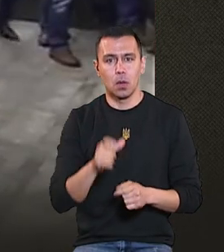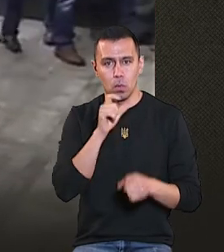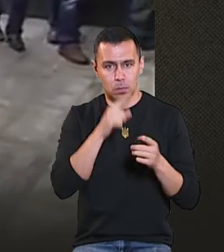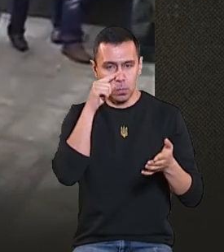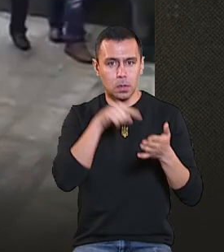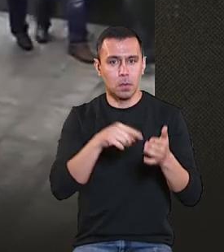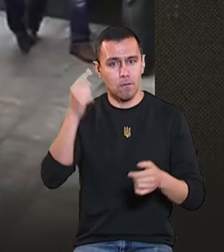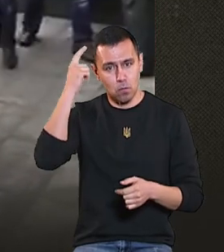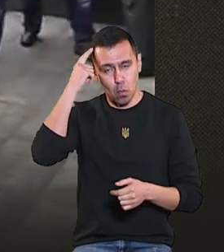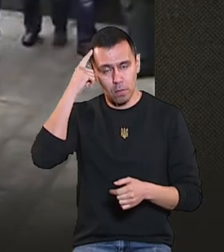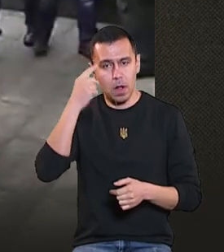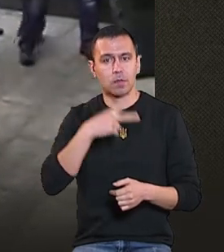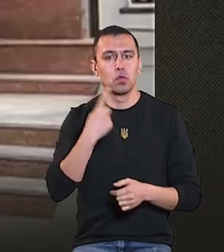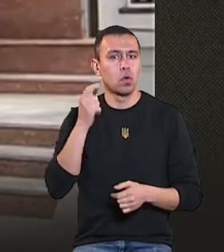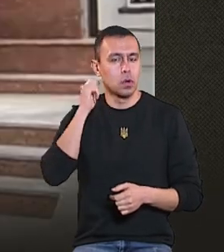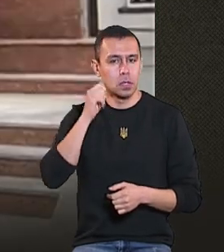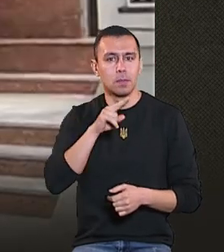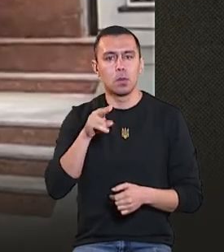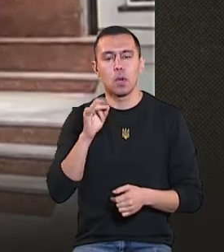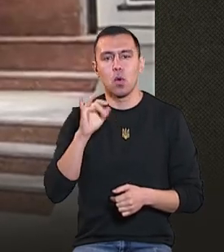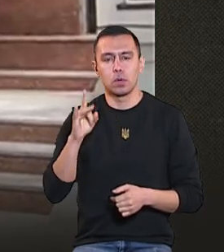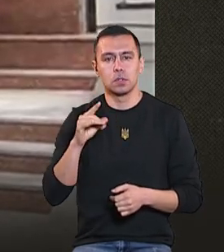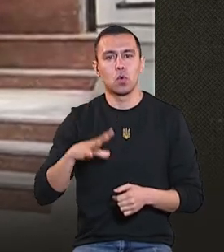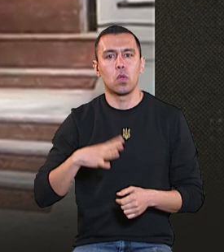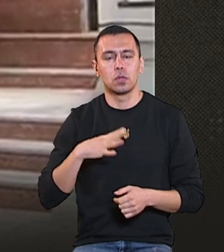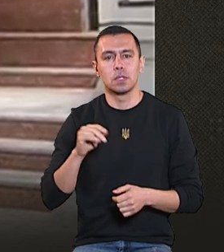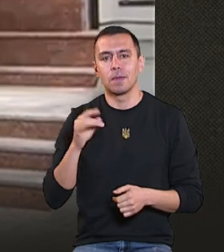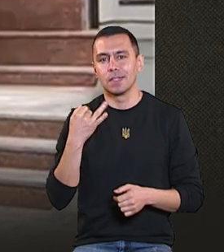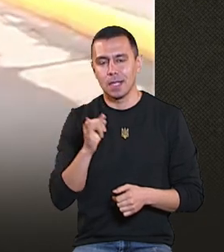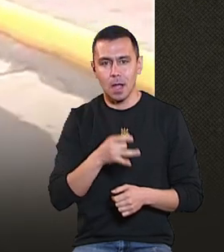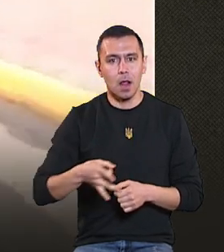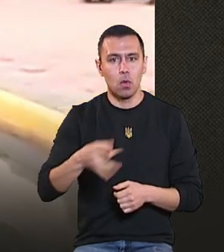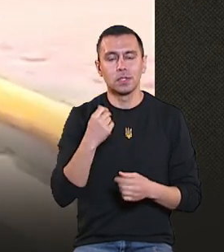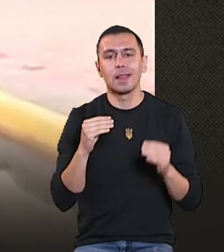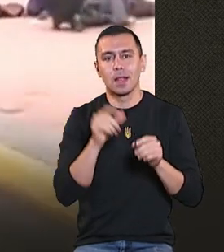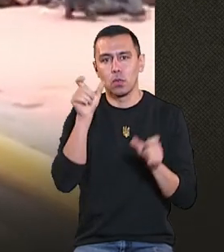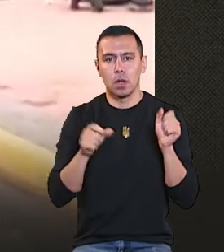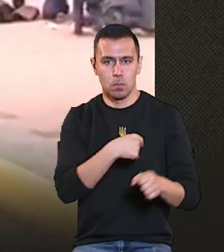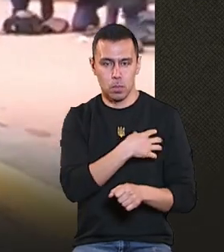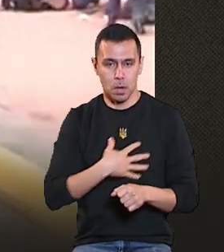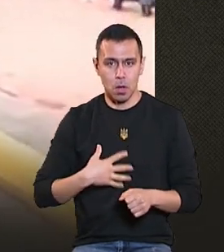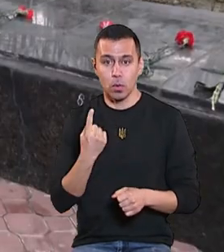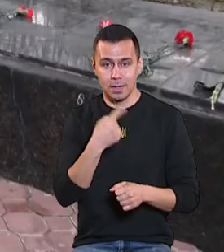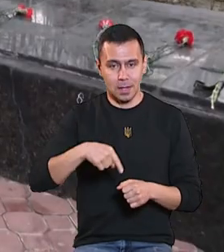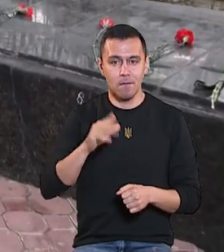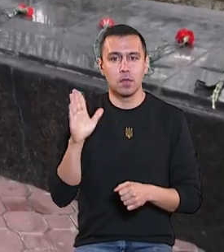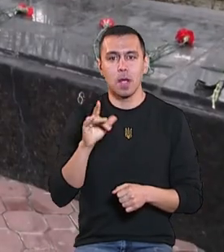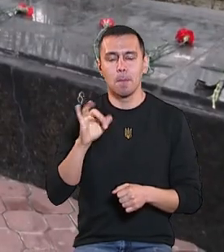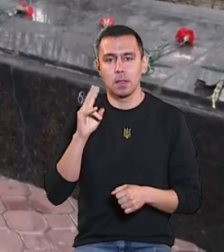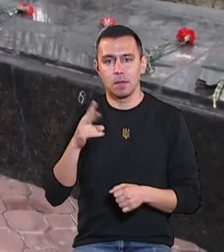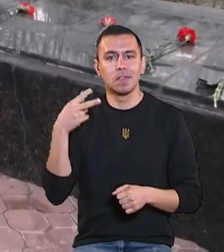втрапила жінці в голову, та 21-річний Дмитро Пагор з колишнього Чемеровецького району. Ще 10 людей поранено. Один із них – Володимир Гаман.